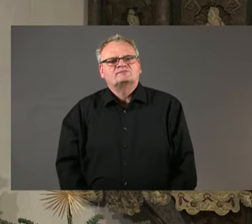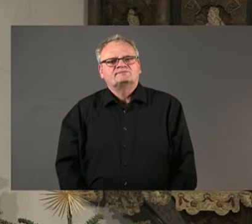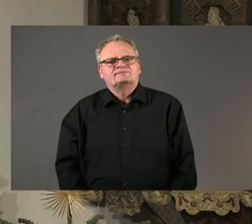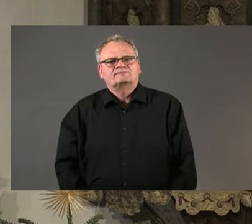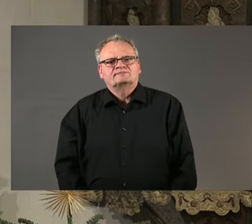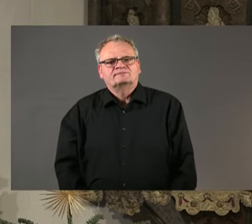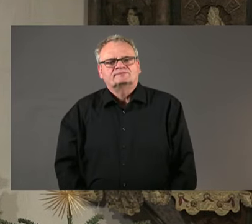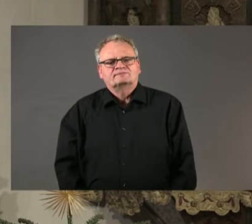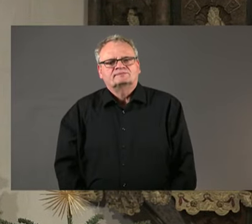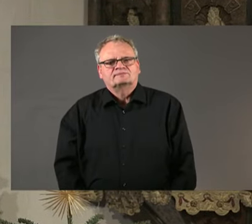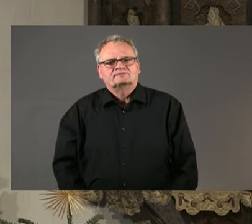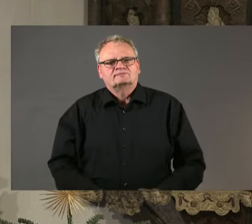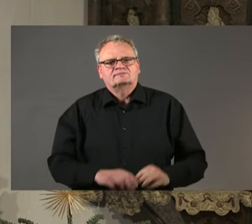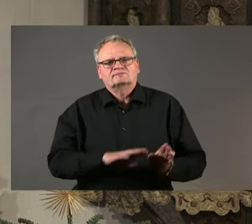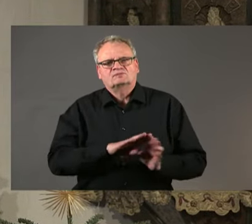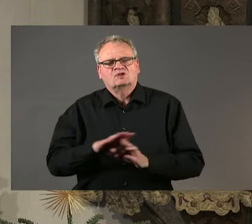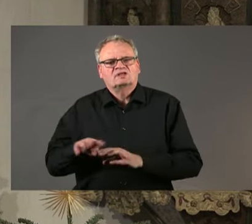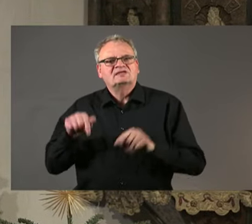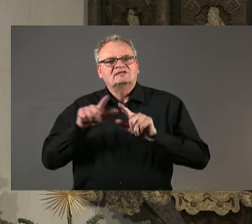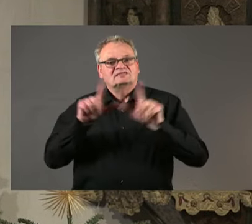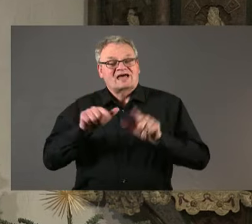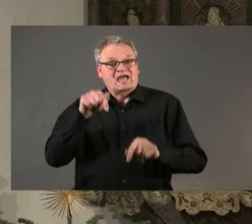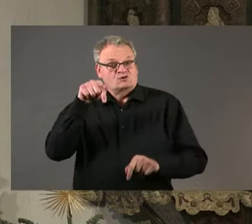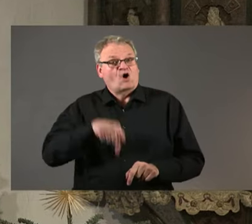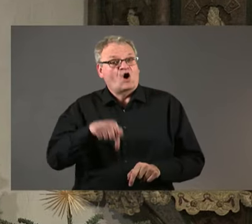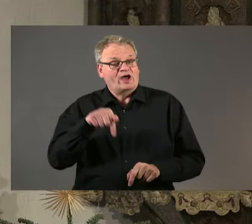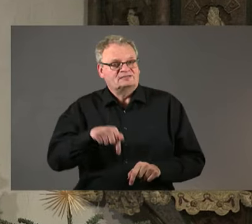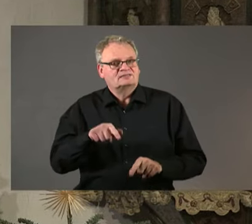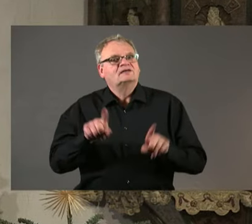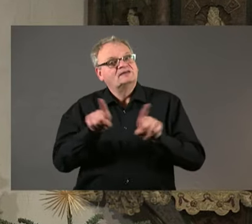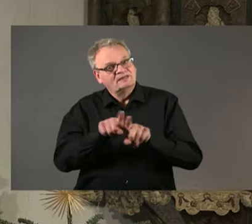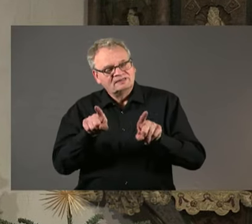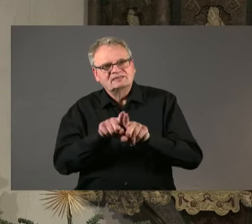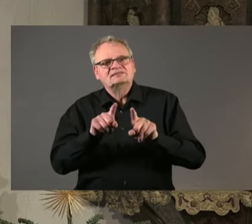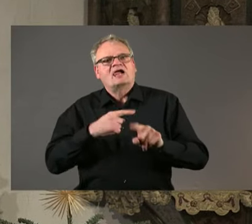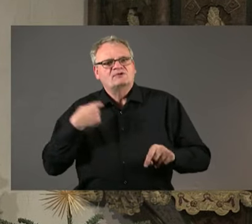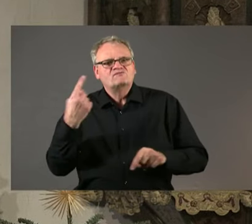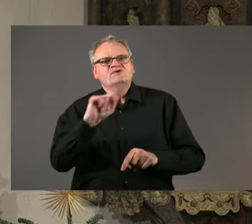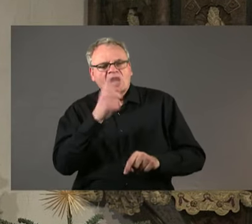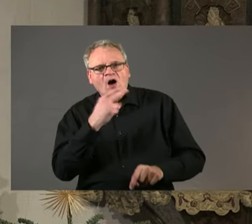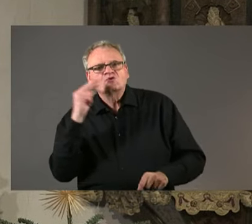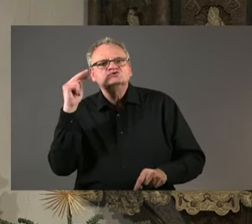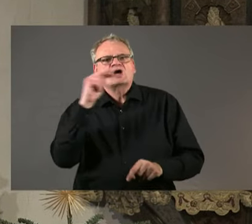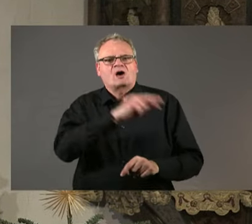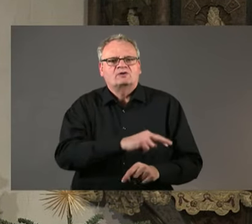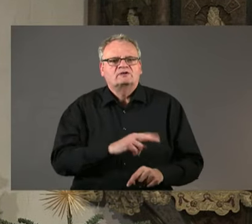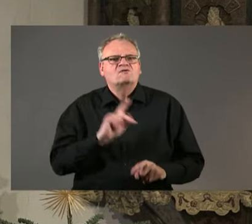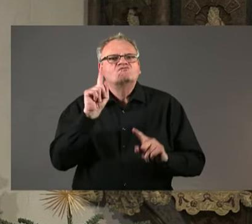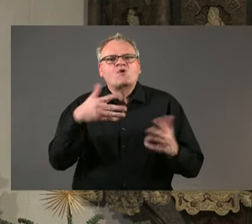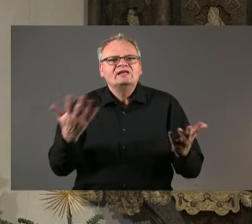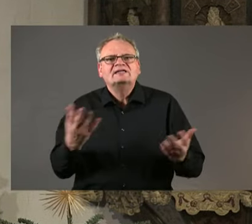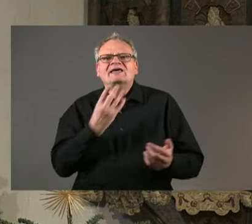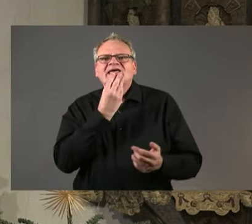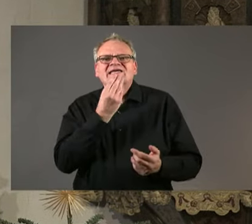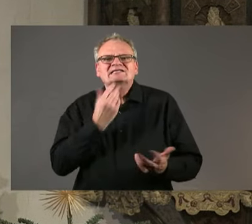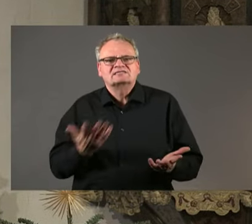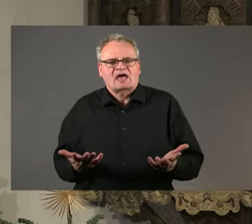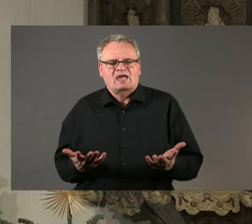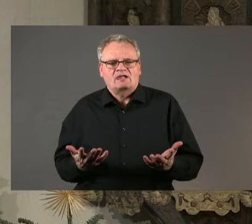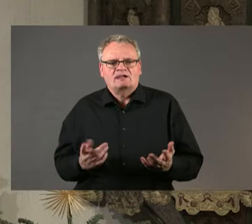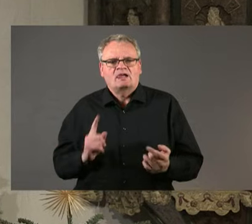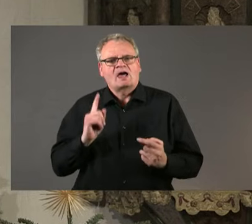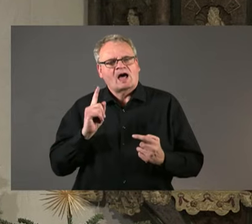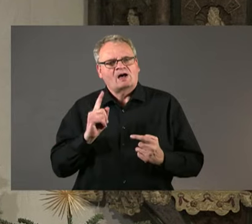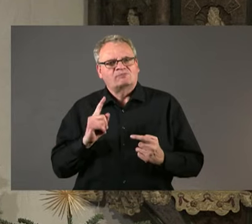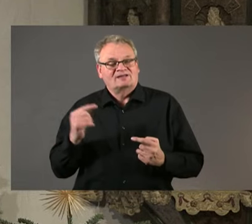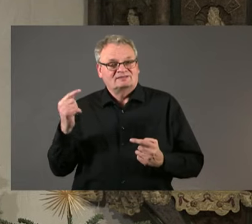Heute gehen unsere Augen in dieselbe Richtung, nach Israel. Doch unsere Herzen sind nicht voller Hoffnung,